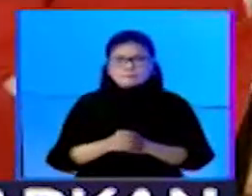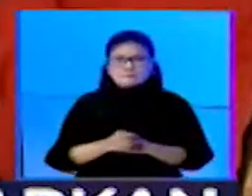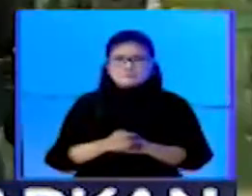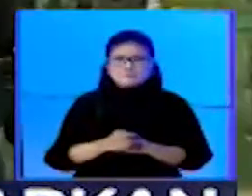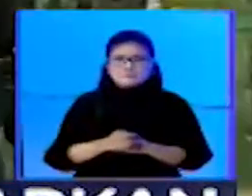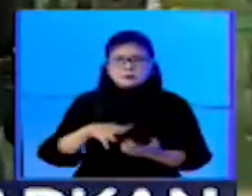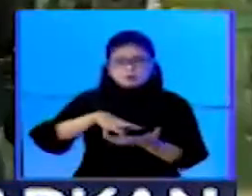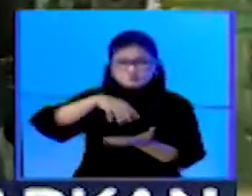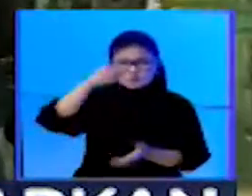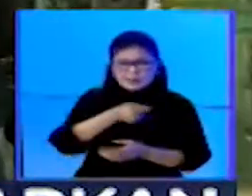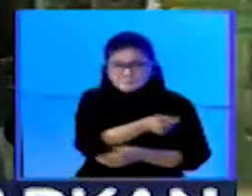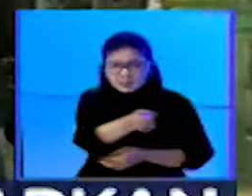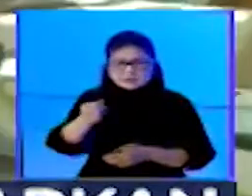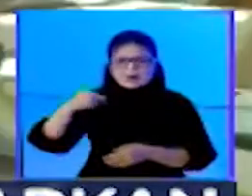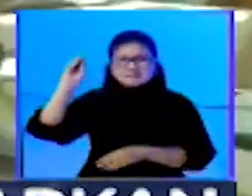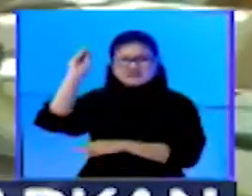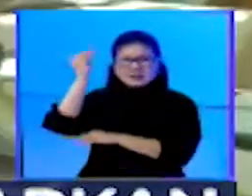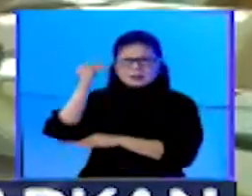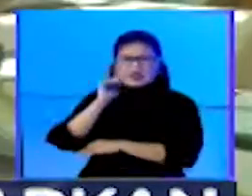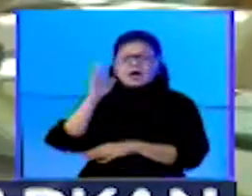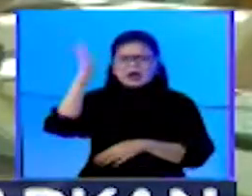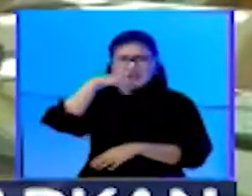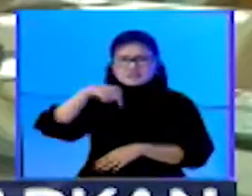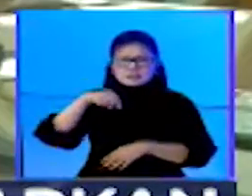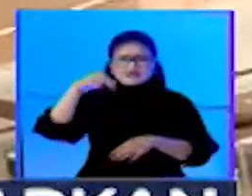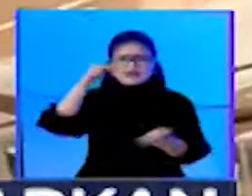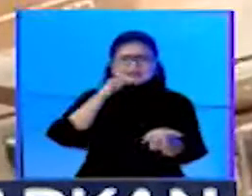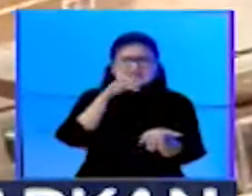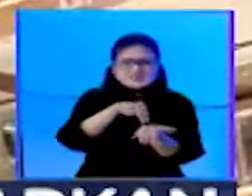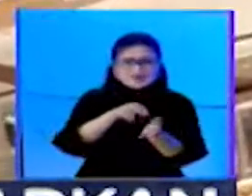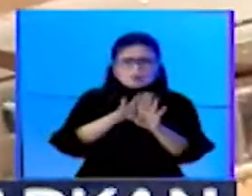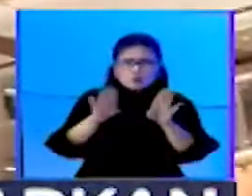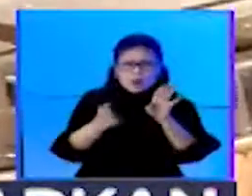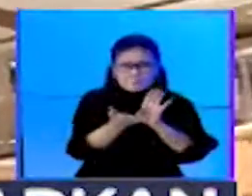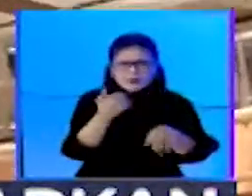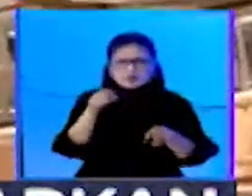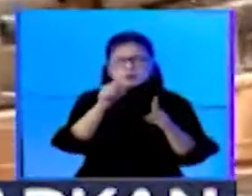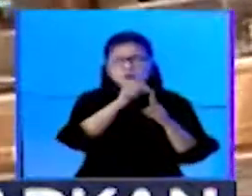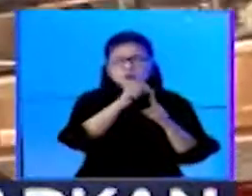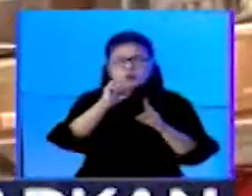hari ini telah diizinkan dibuka salah satunya adalah Pondok Indah Mall Jakarta Selatan